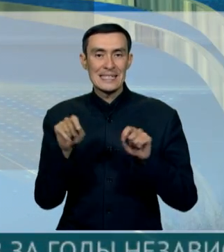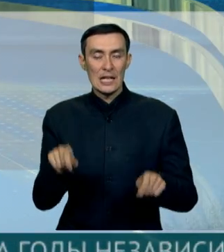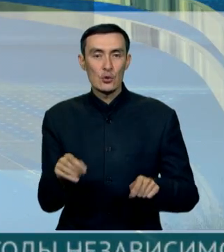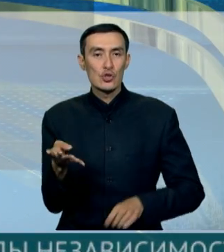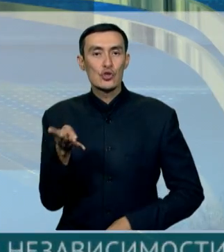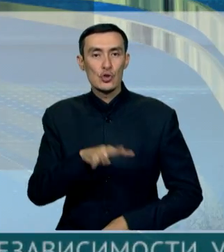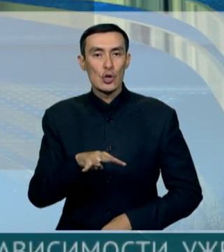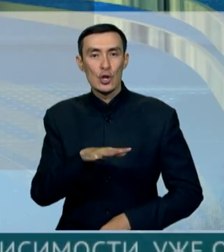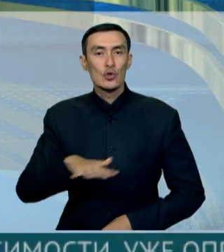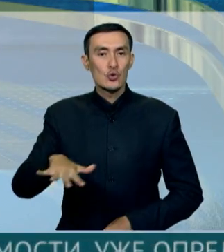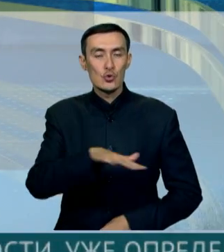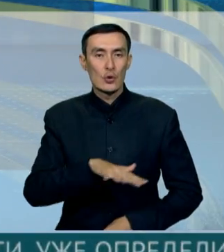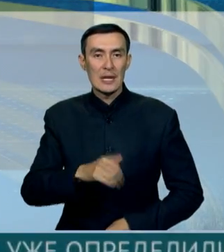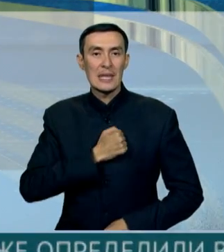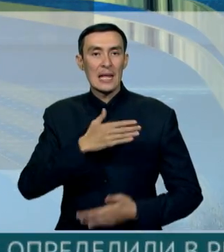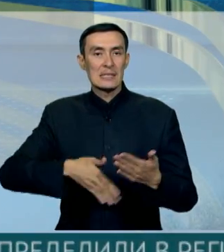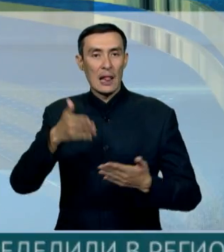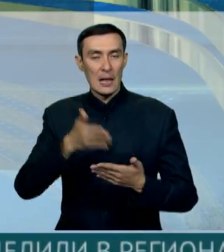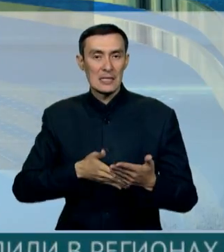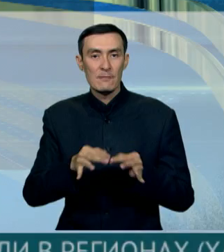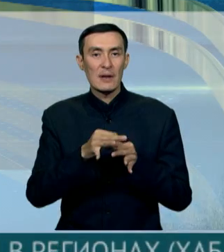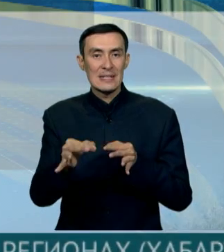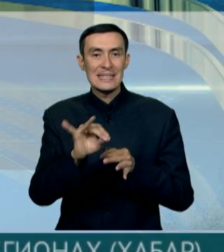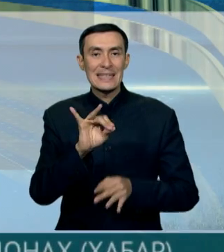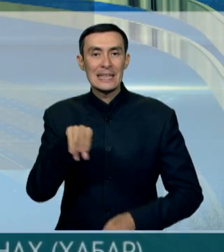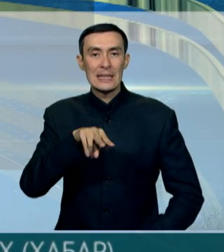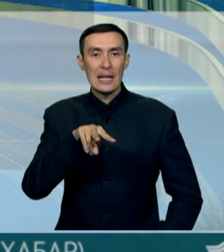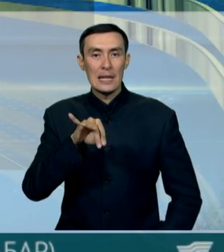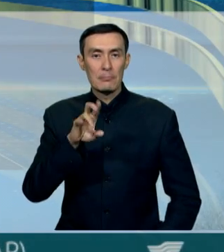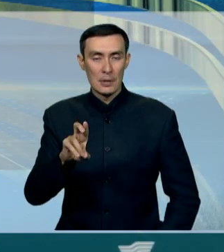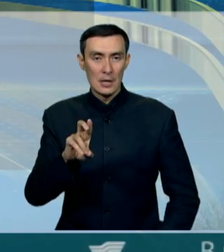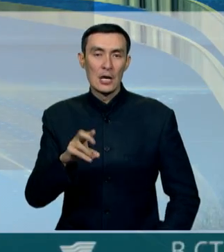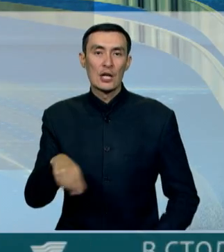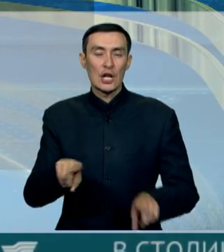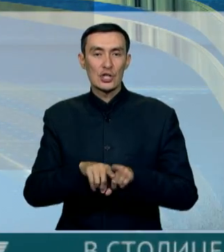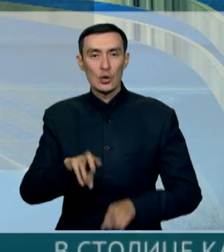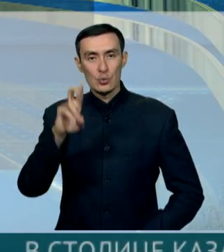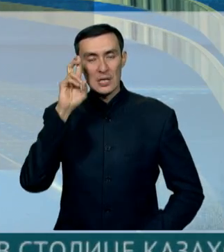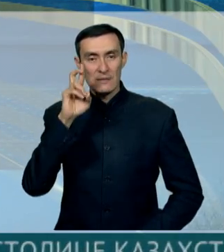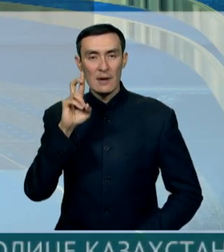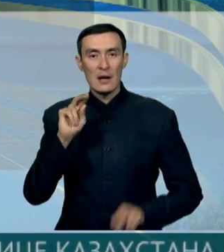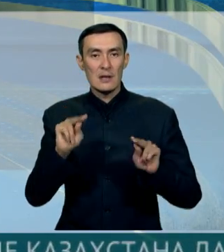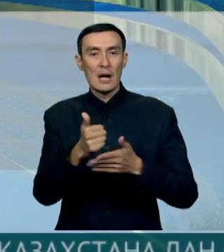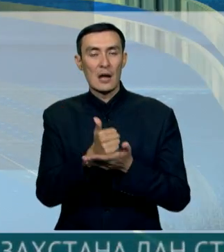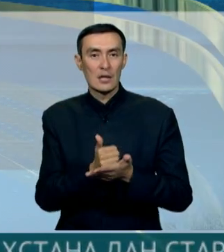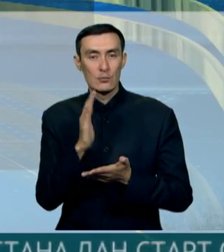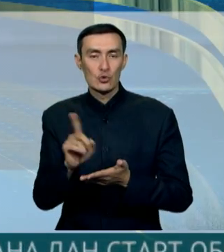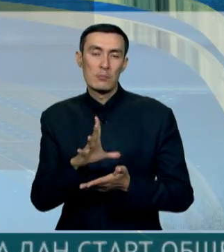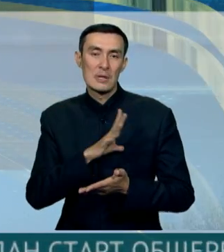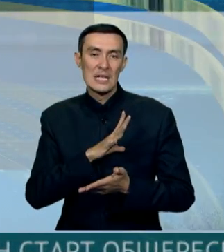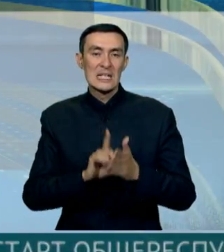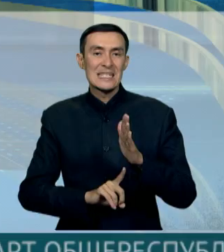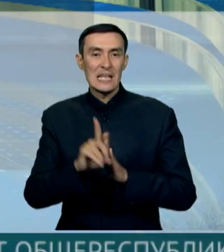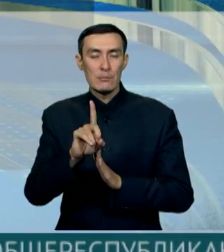зон деэскалации, в том числе в провинции Идлиб. Страны-гаранты настроены на то, чтобы произошел